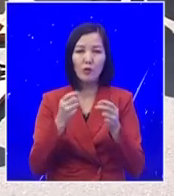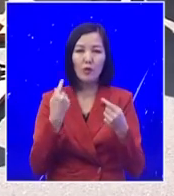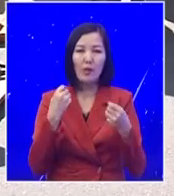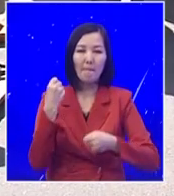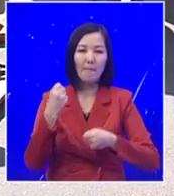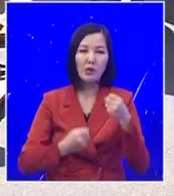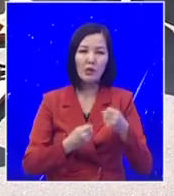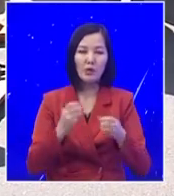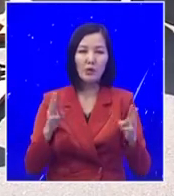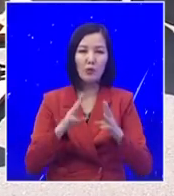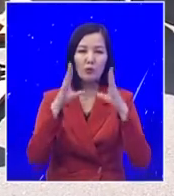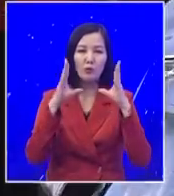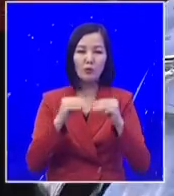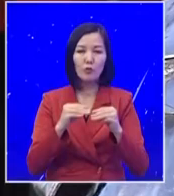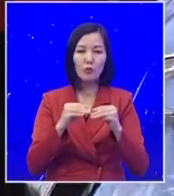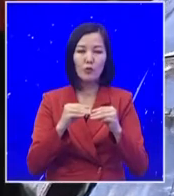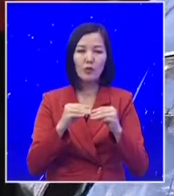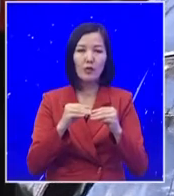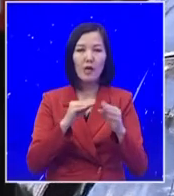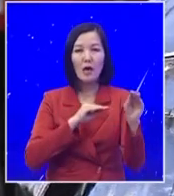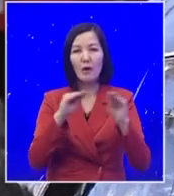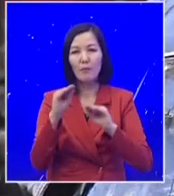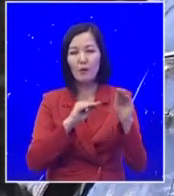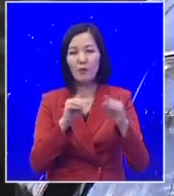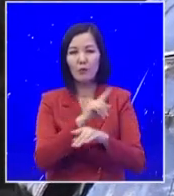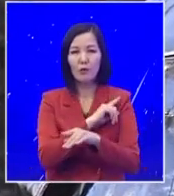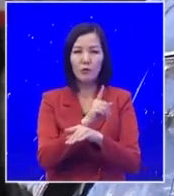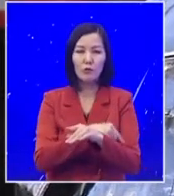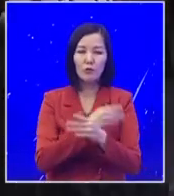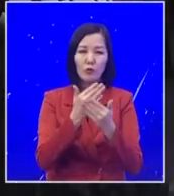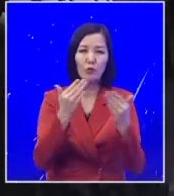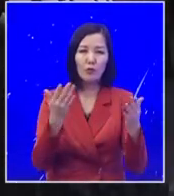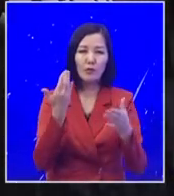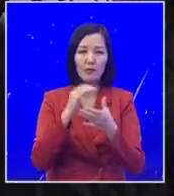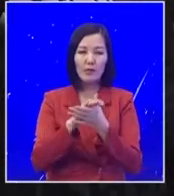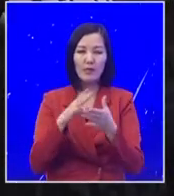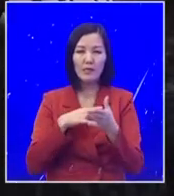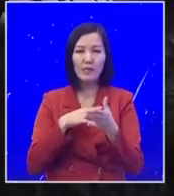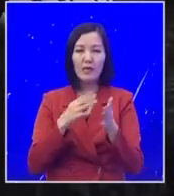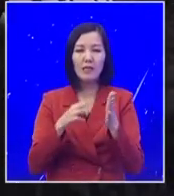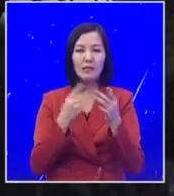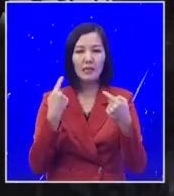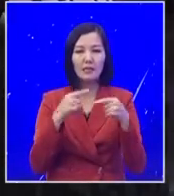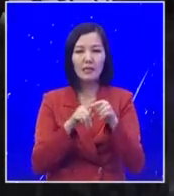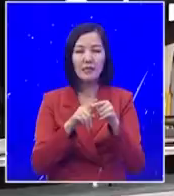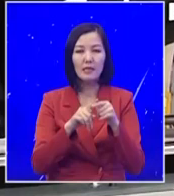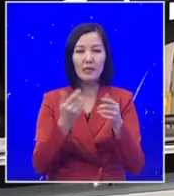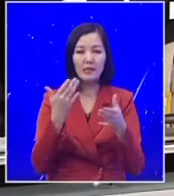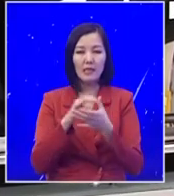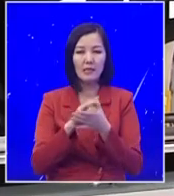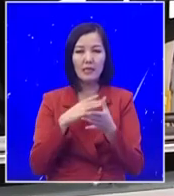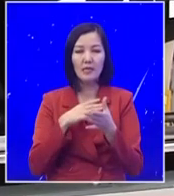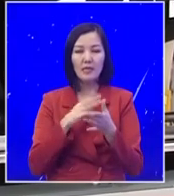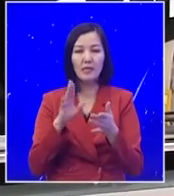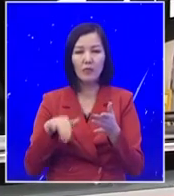мен өрт сөндірудің саңғырлы құрал жабдықтары күштік құрылым көрмесін ұсынды. Алаңда 8 техника бірлігі таныстырылды.